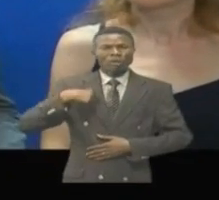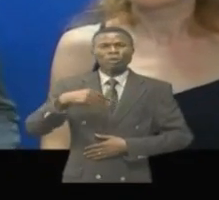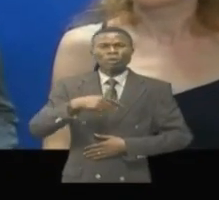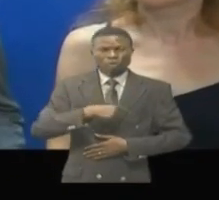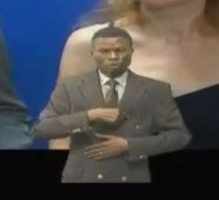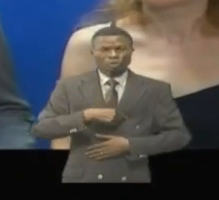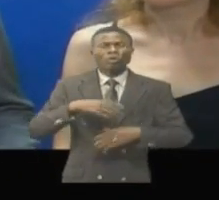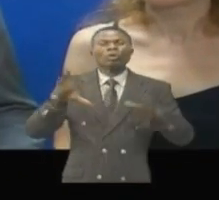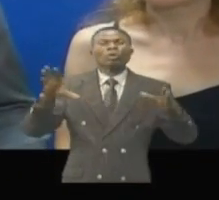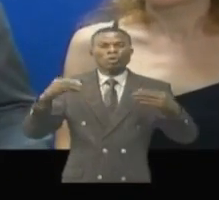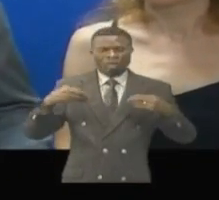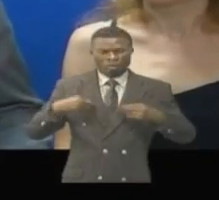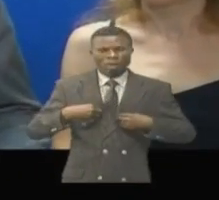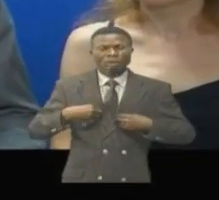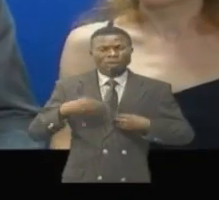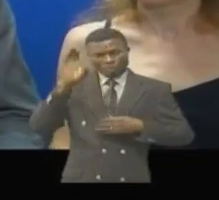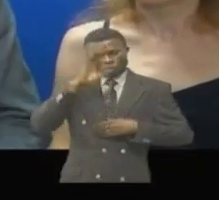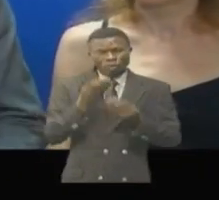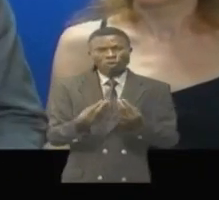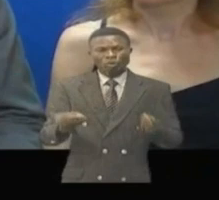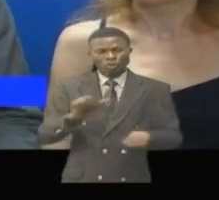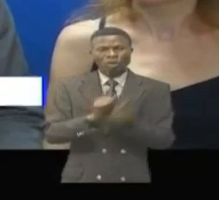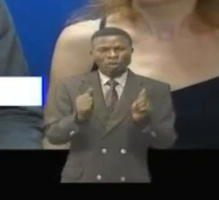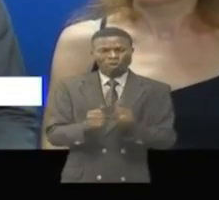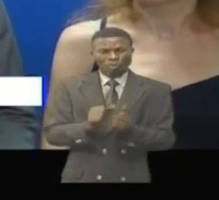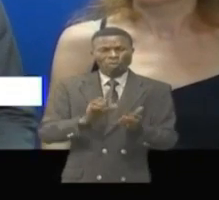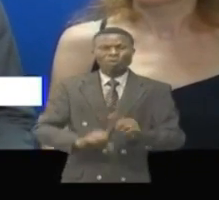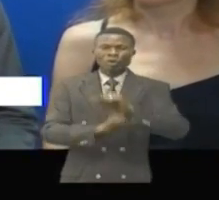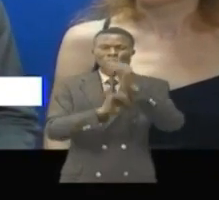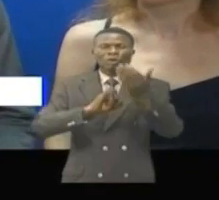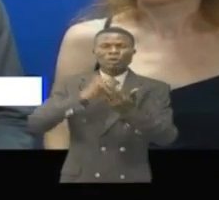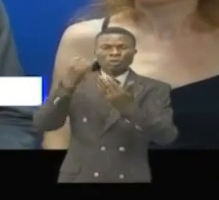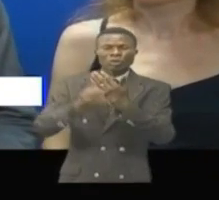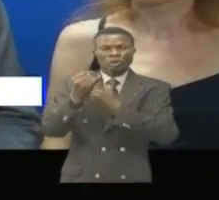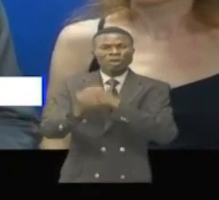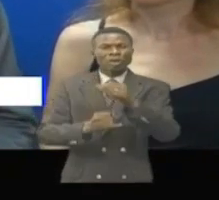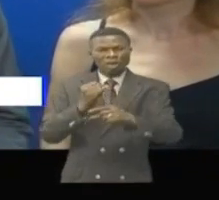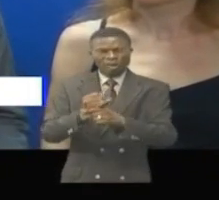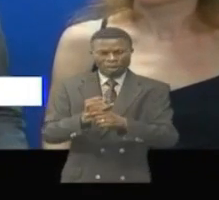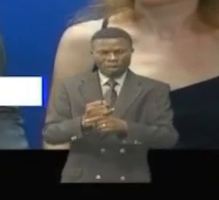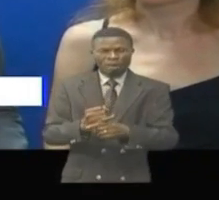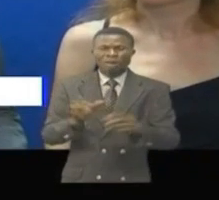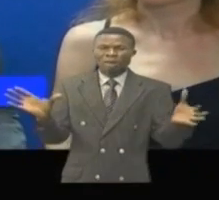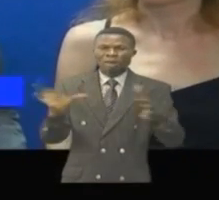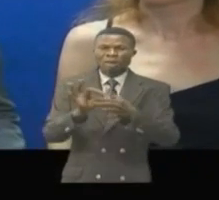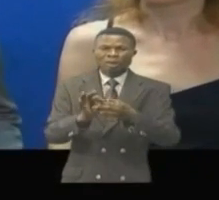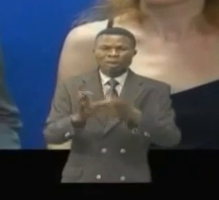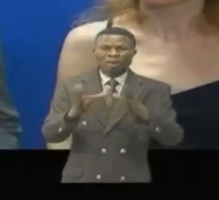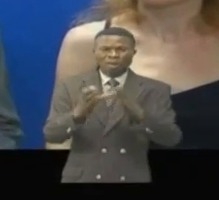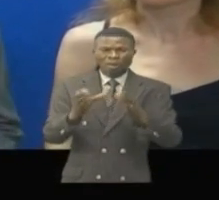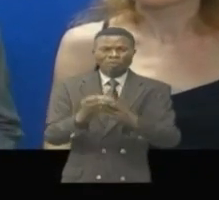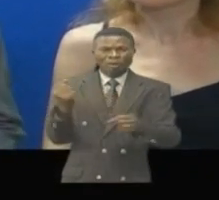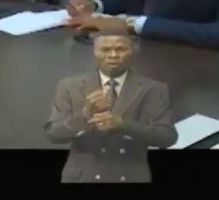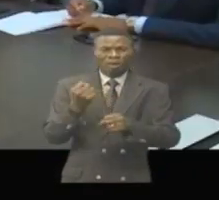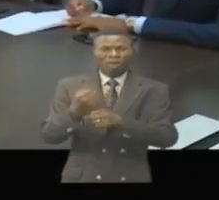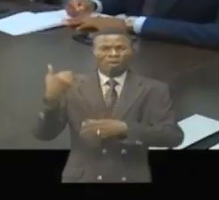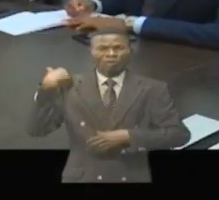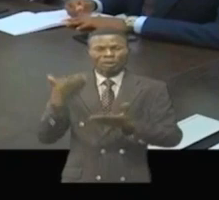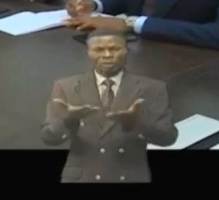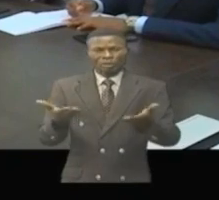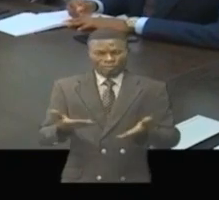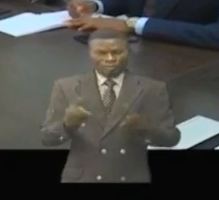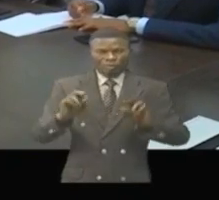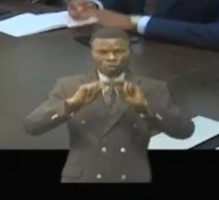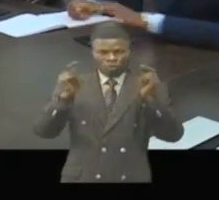eu l'occasion de voir comment, en tant qu'ONG internationale, nous pouvions mieux collaborer avec les services de l'État. Avec la délégation